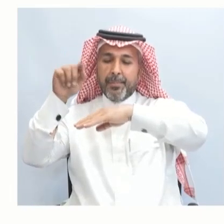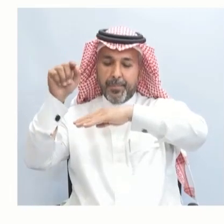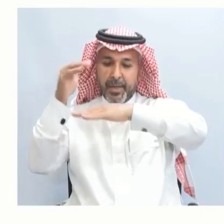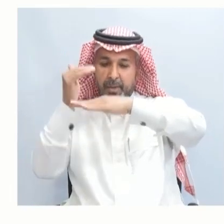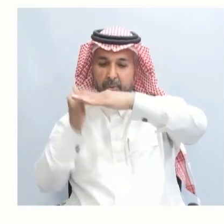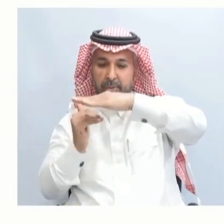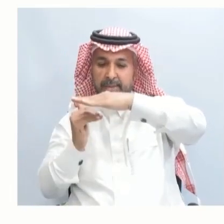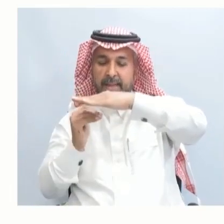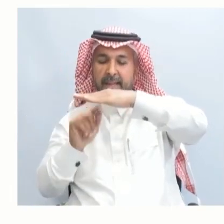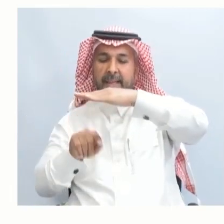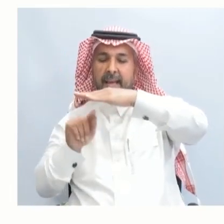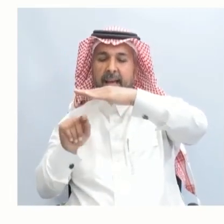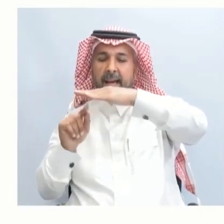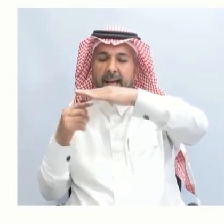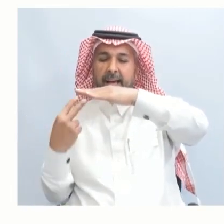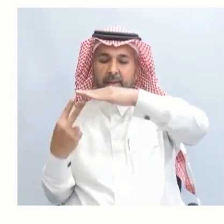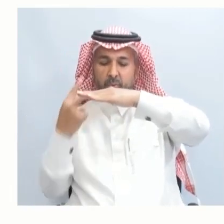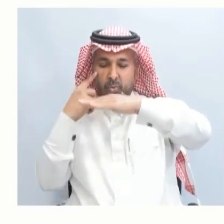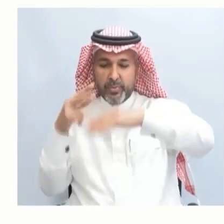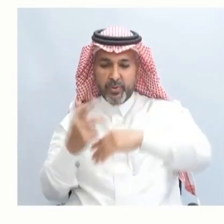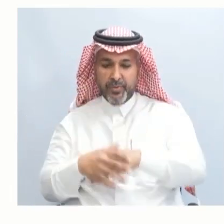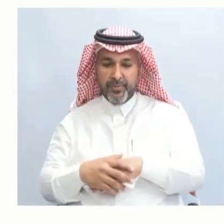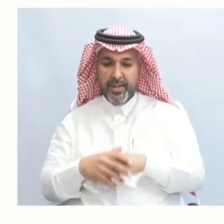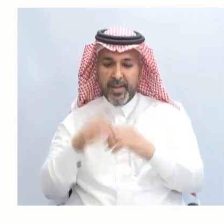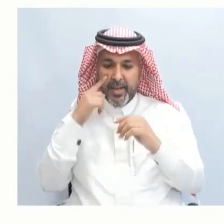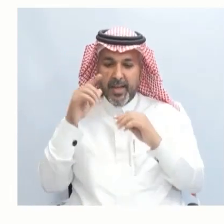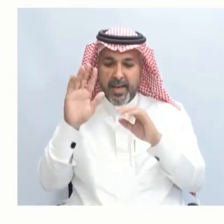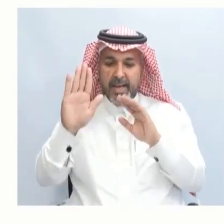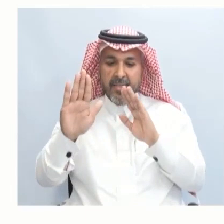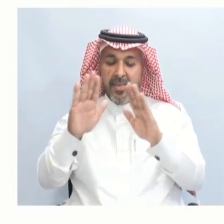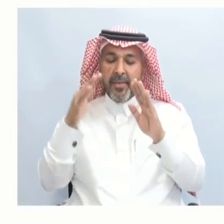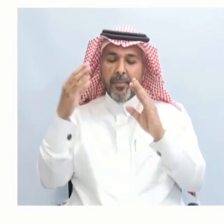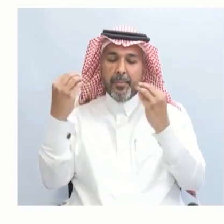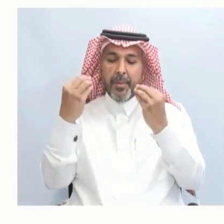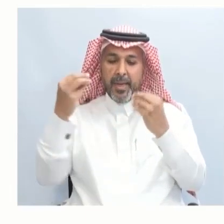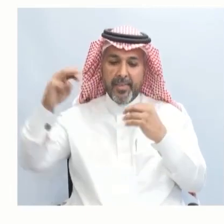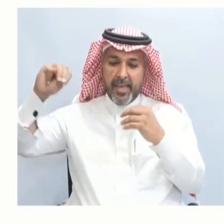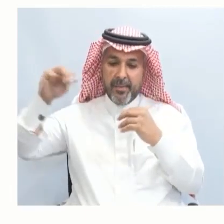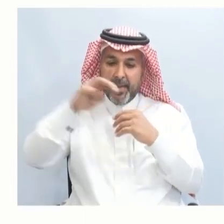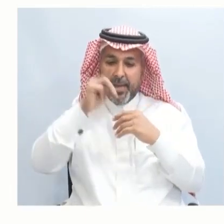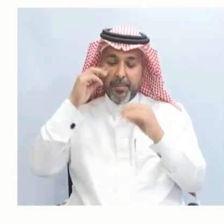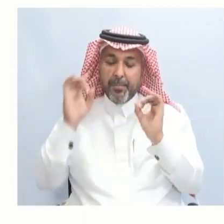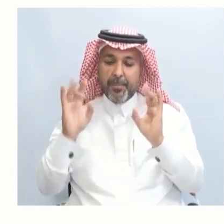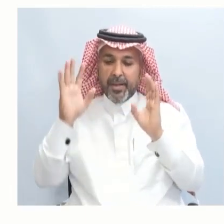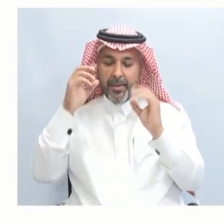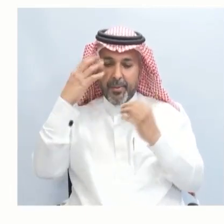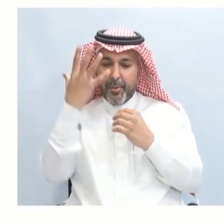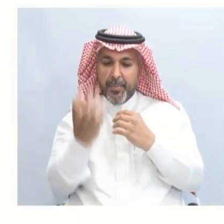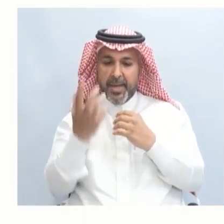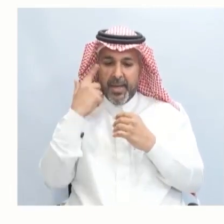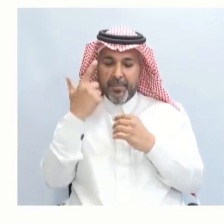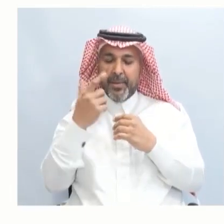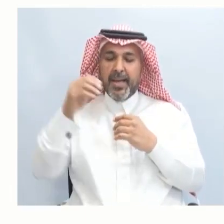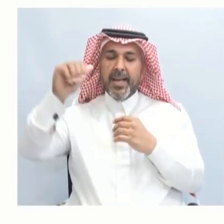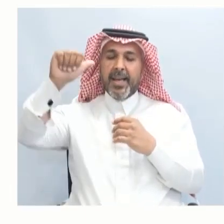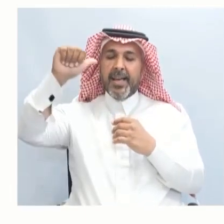لانها ماذا متساويه ماذا يتبقى لك سيتبقى لي هذه اللي هي عباره عن ماذا الاي سي تساوي